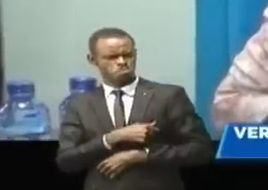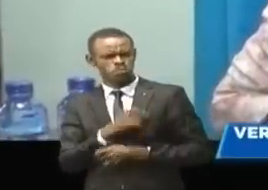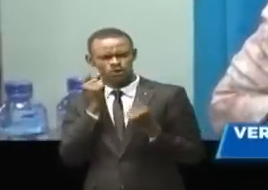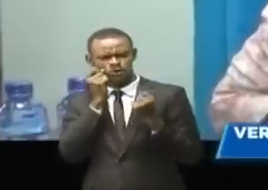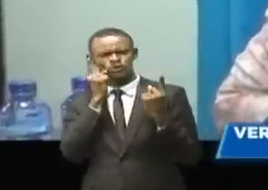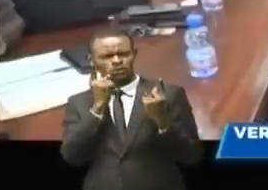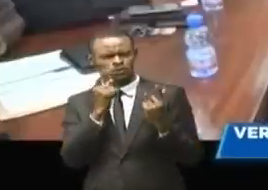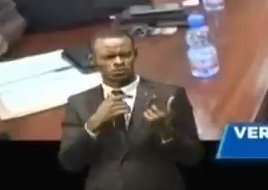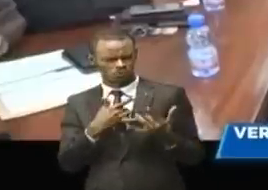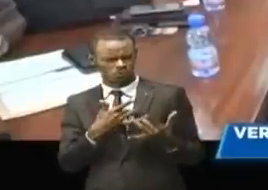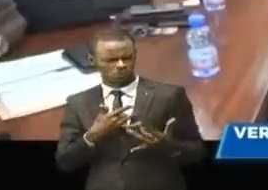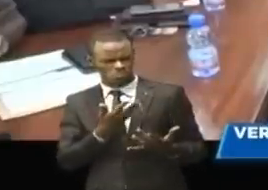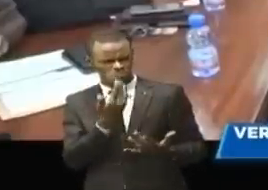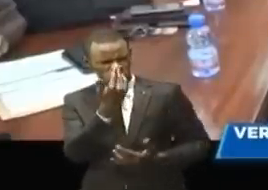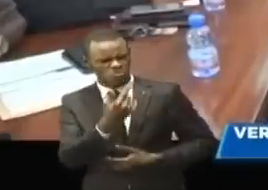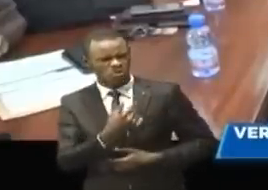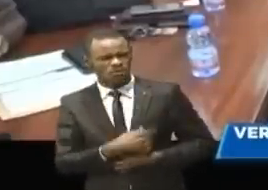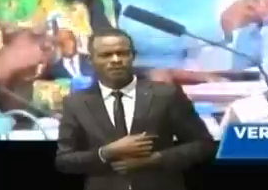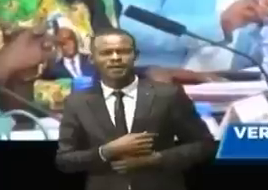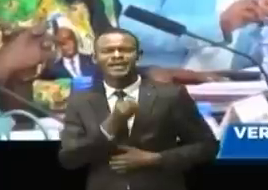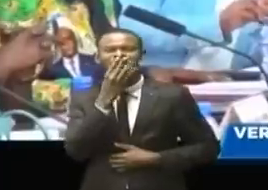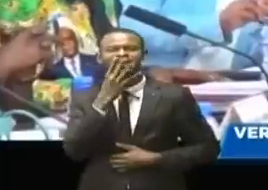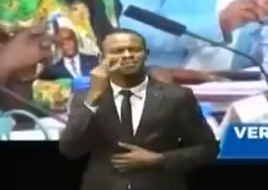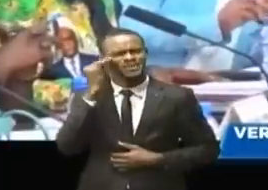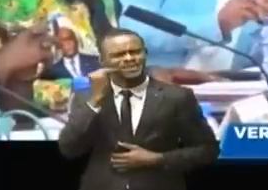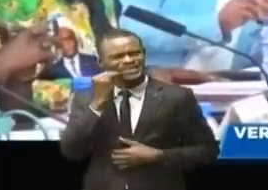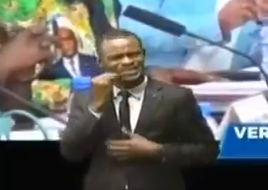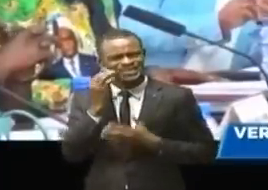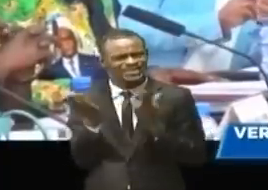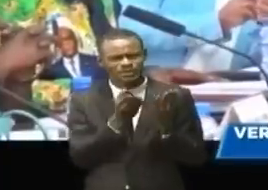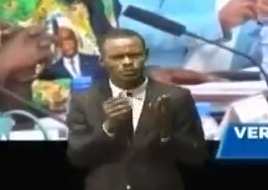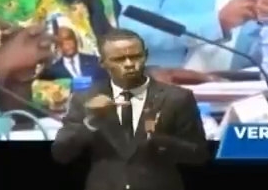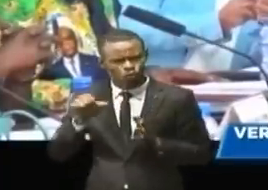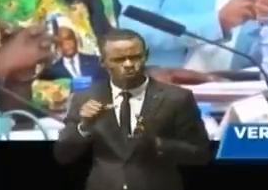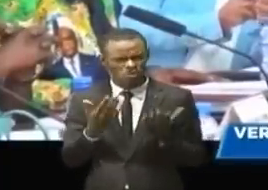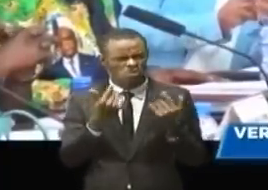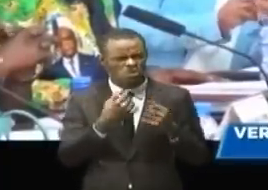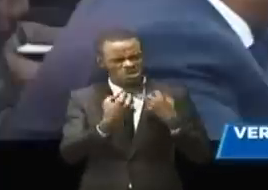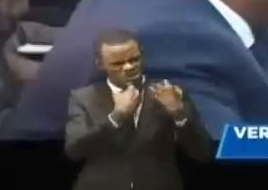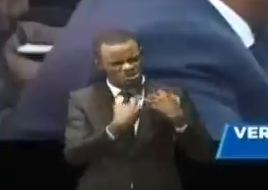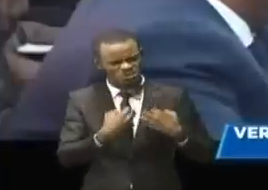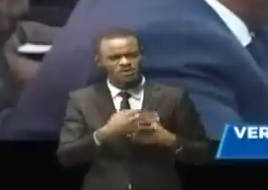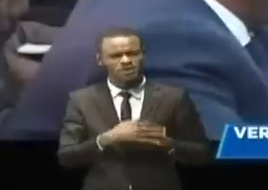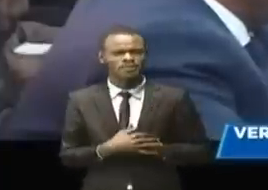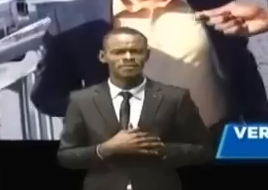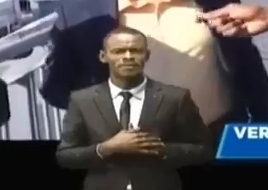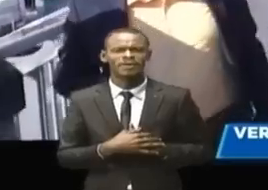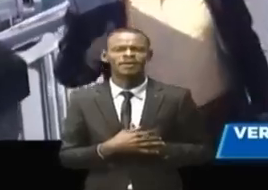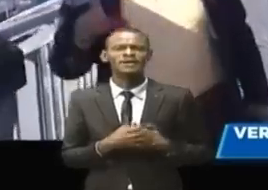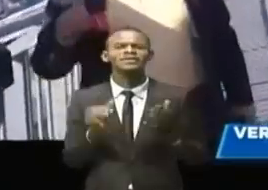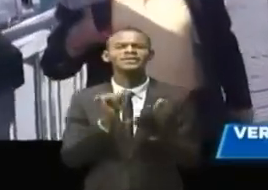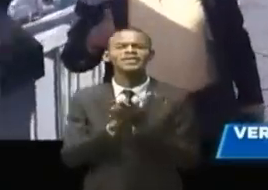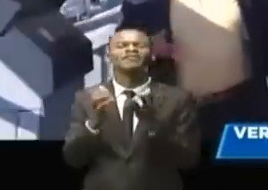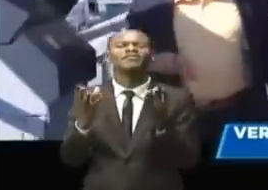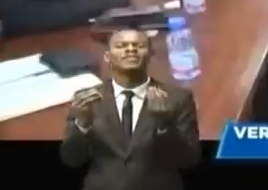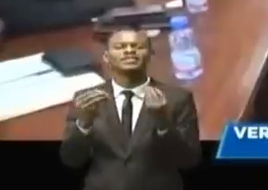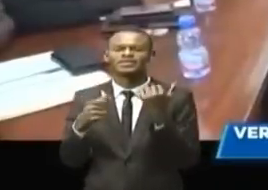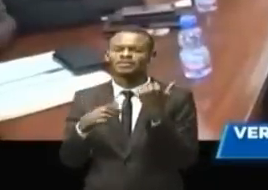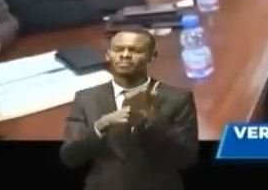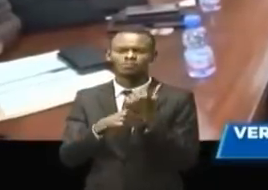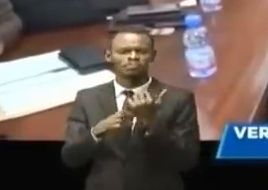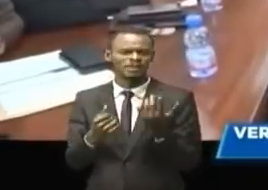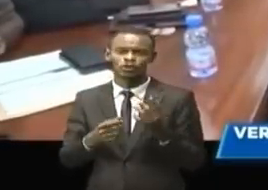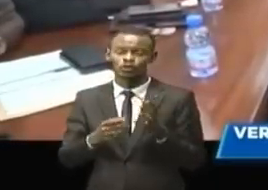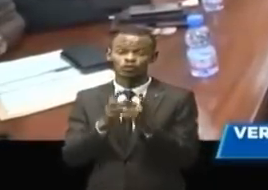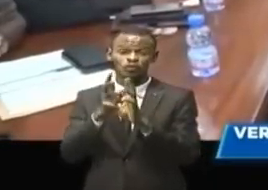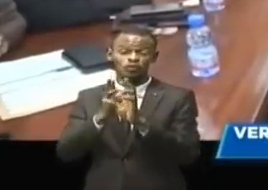Kombo ont proposé la création des pôles dans les grandes villes pour faciliter la mobilité des personnes. Tout de suite après, le ministre